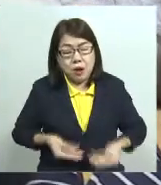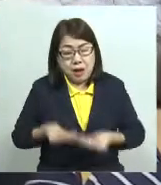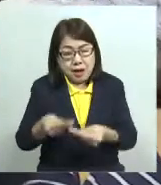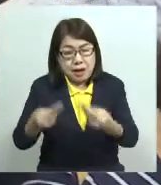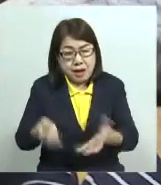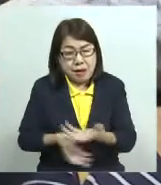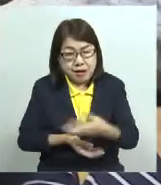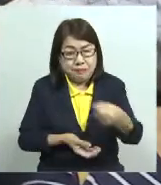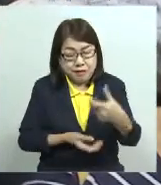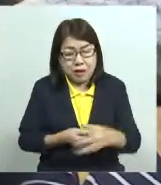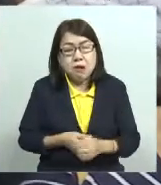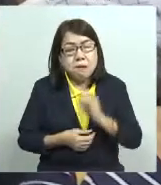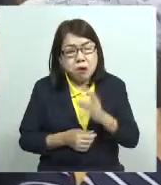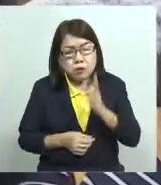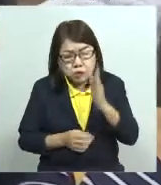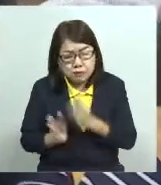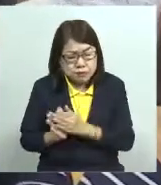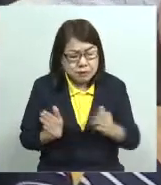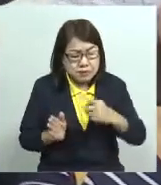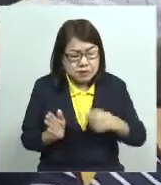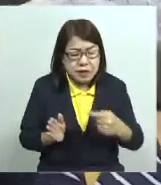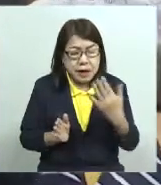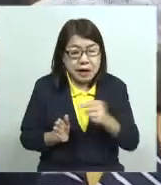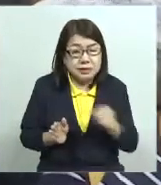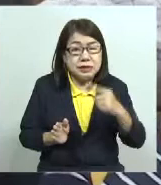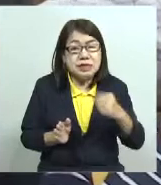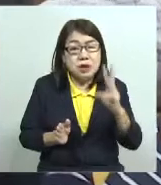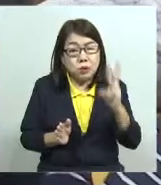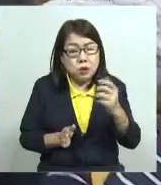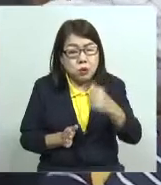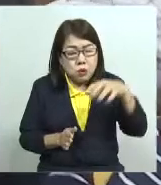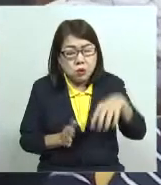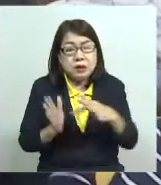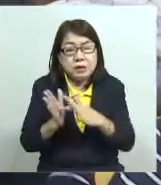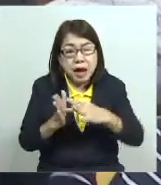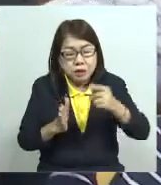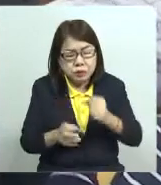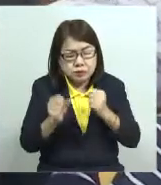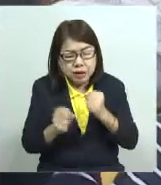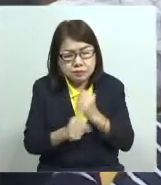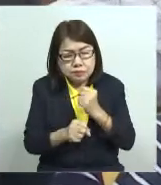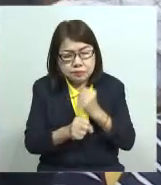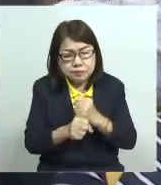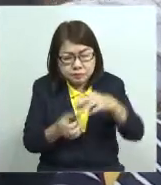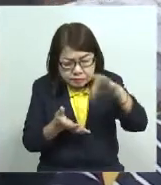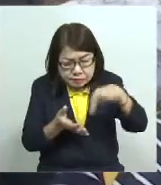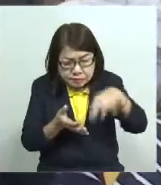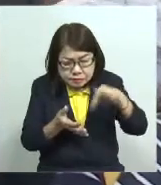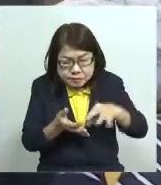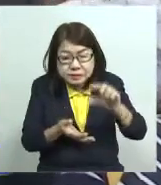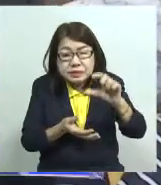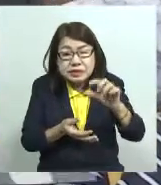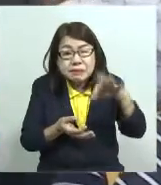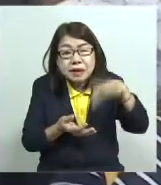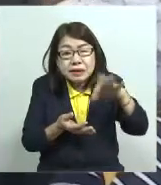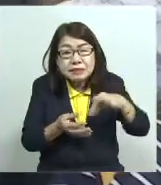า 5-6 เดือนจากนี้ไปเนี่ยองค์การเภสัชจะต้องพยายามผลิตกัญชาน้ำมันกัญชาเนี่ย